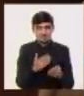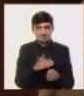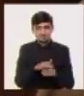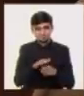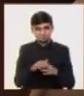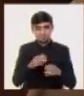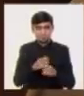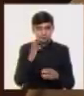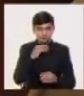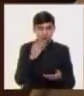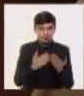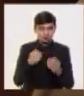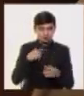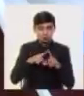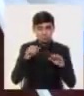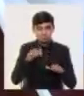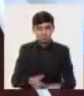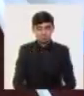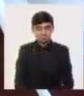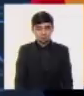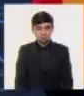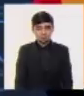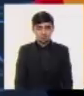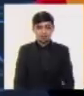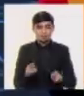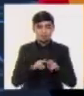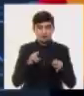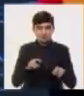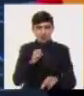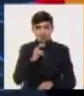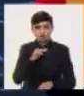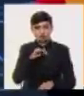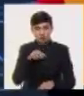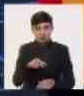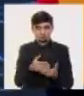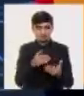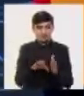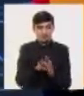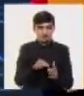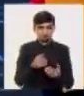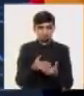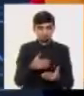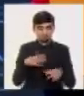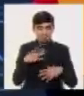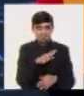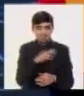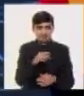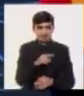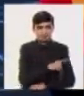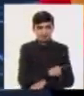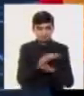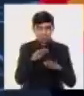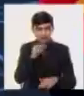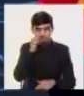переполненности наших учебных заведений. А партия «Ак-Жол» предвыборную агитацию провела в медицинском центре